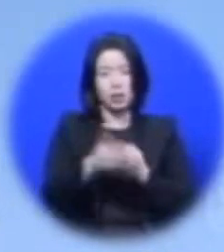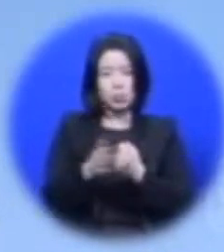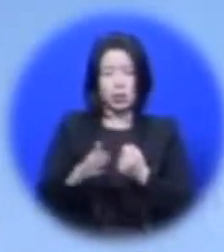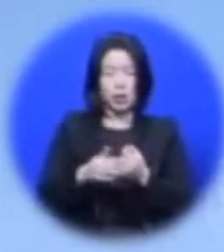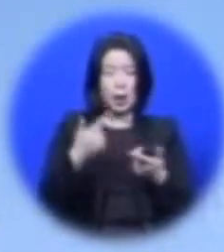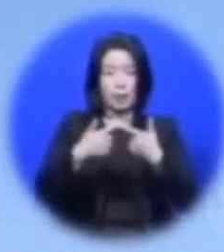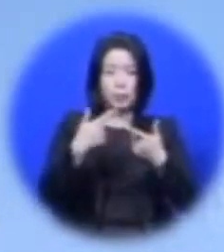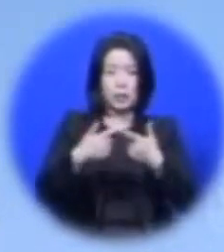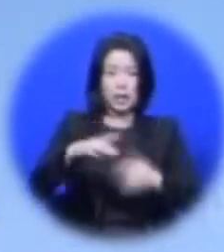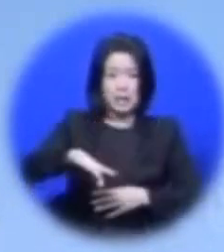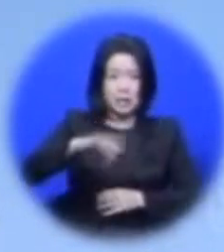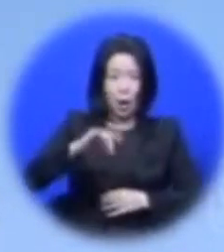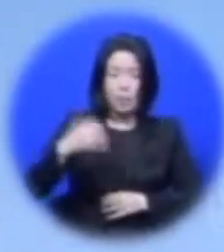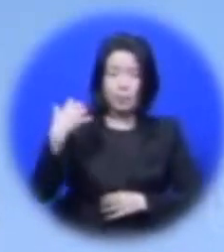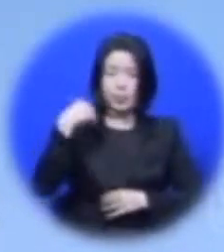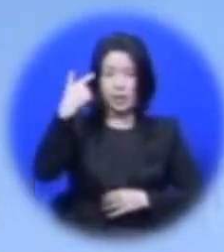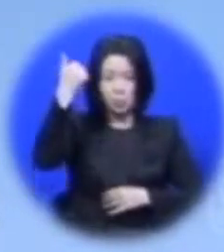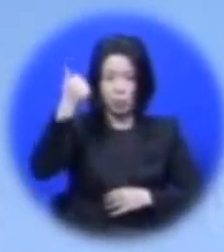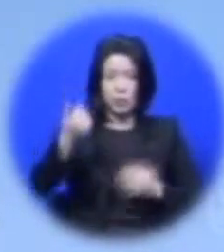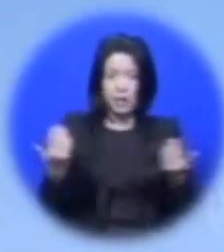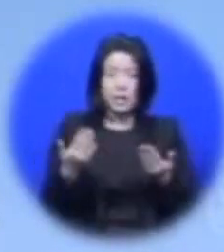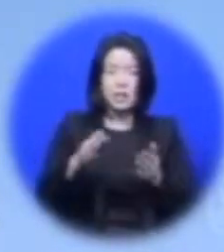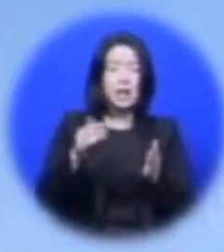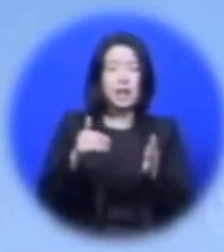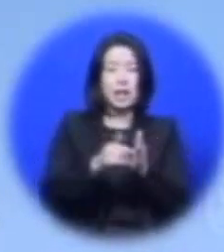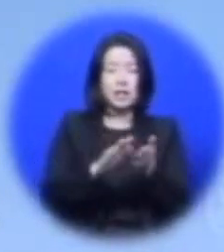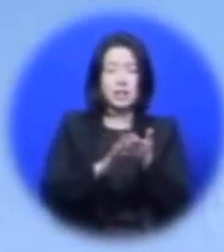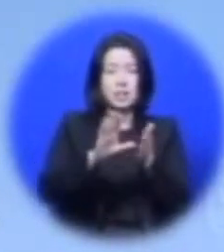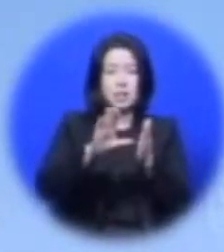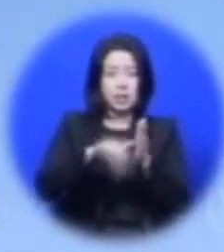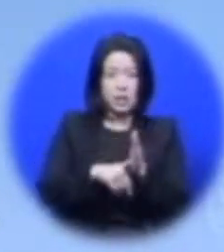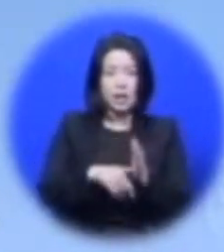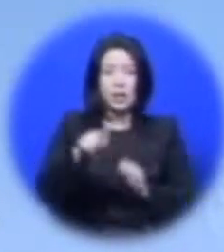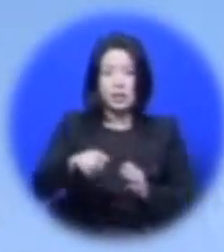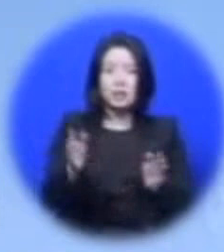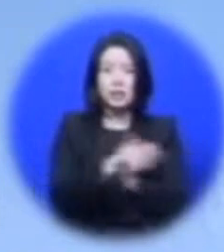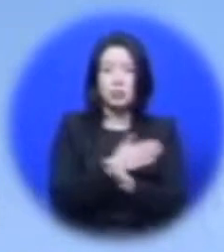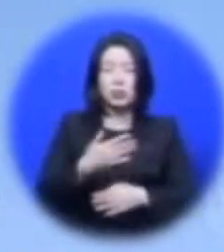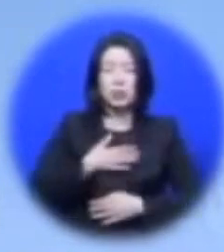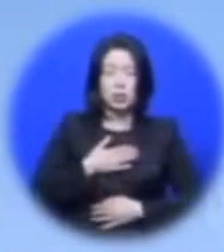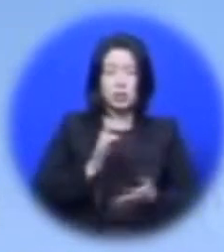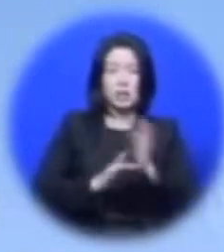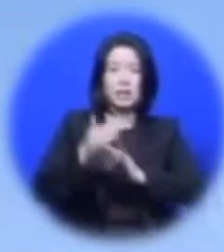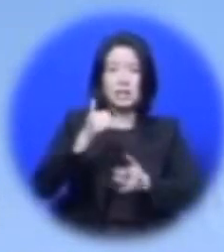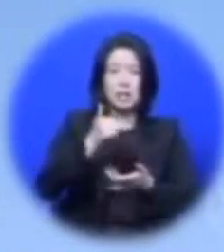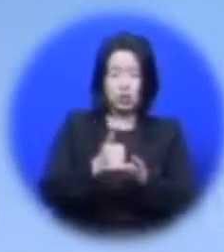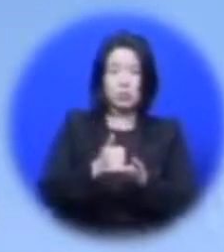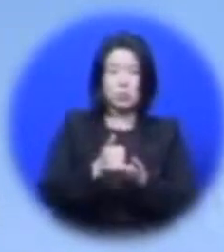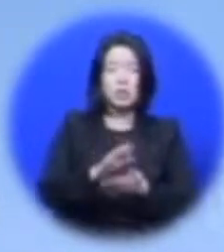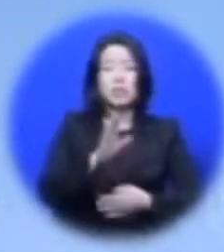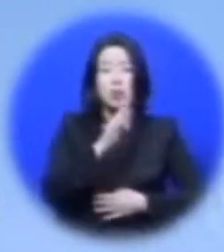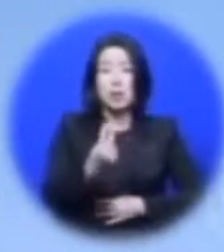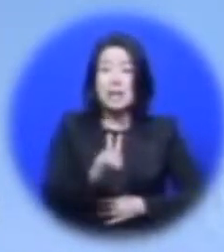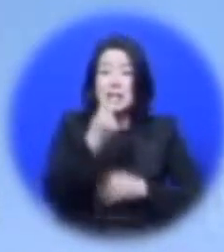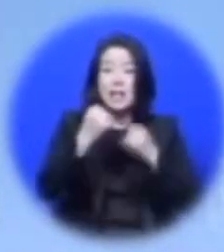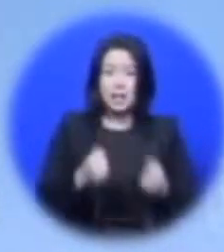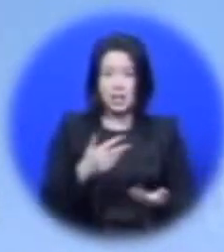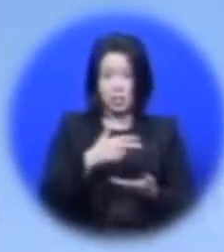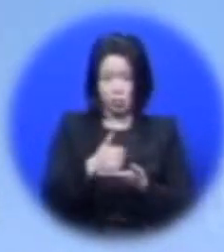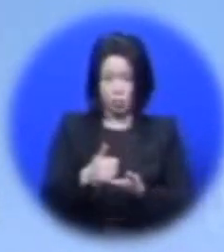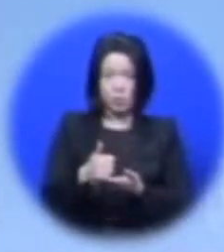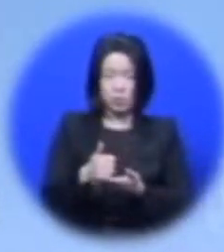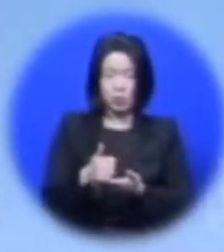처음 담임 목회를 시작했을 때 그때부터 저는 예수님은 정말 살아계신